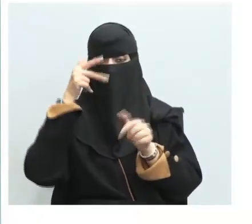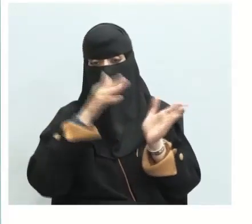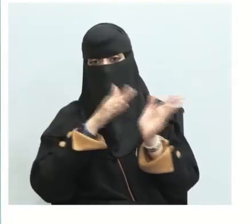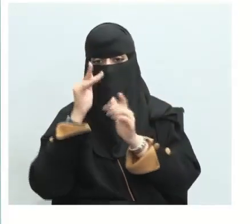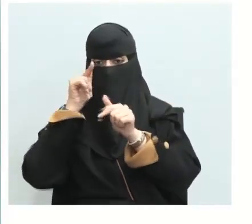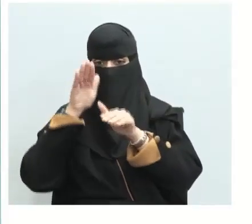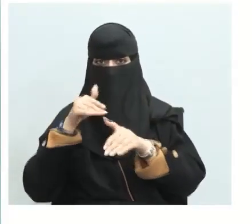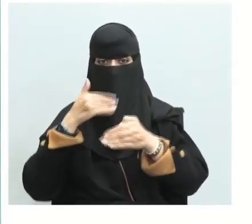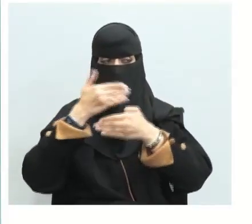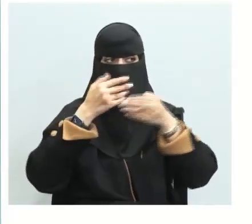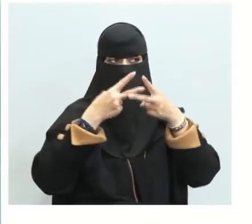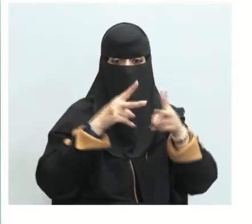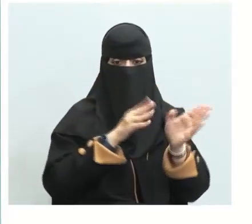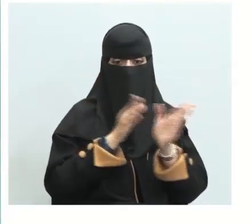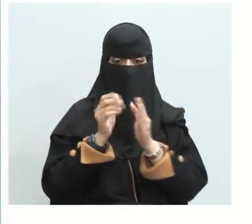وذكرنا أيضا لإنشاء